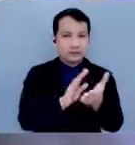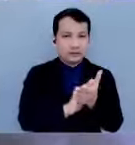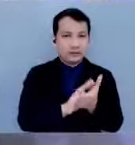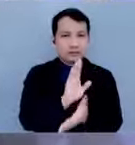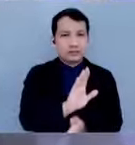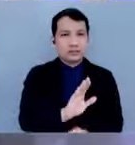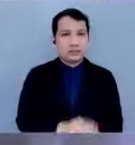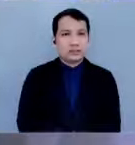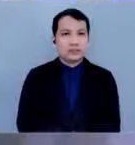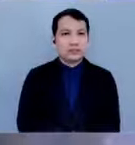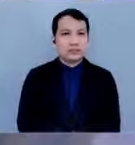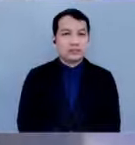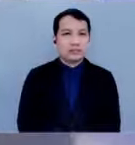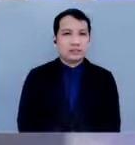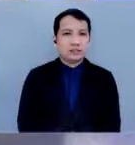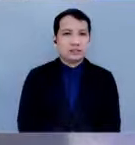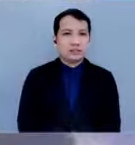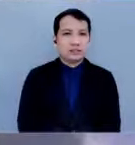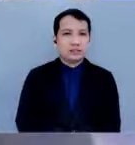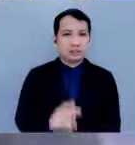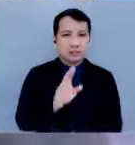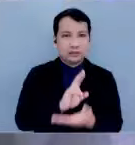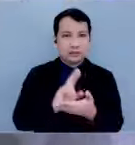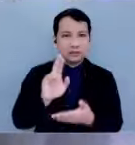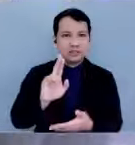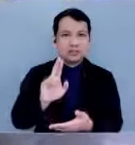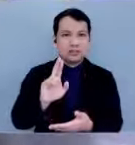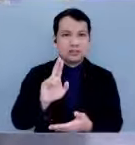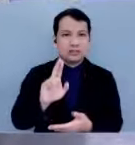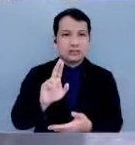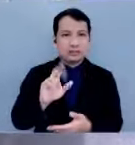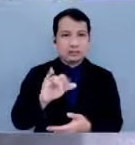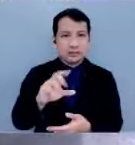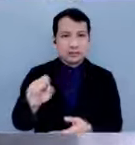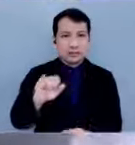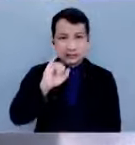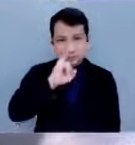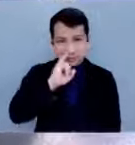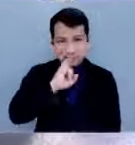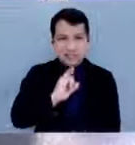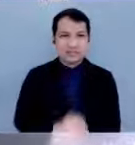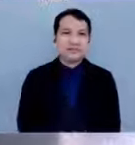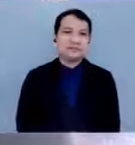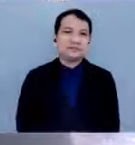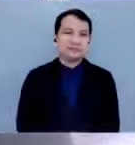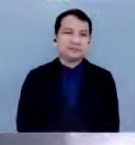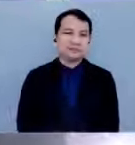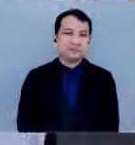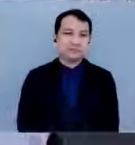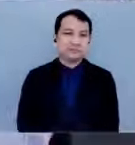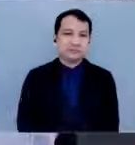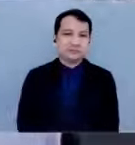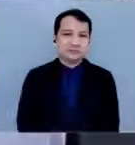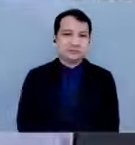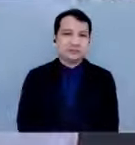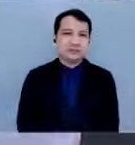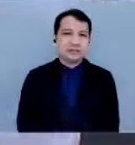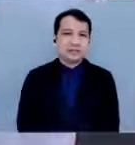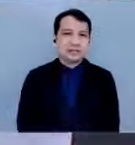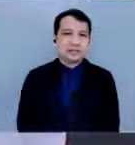yan? University of San Agustin in Iloilo. Oh, Iloilo! Shout out sa mga kabilihan dance